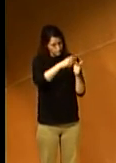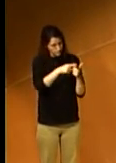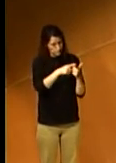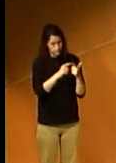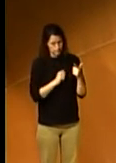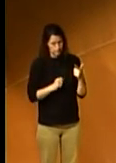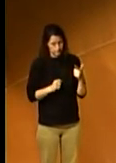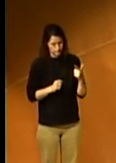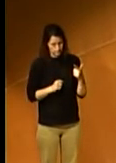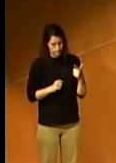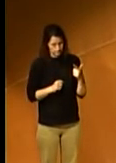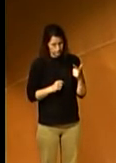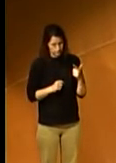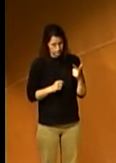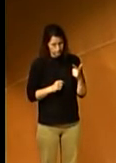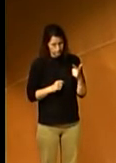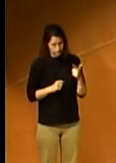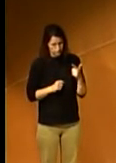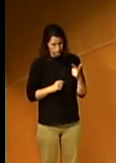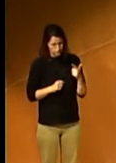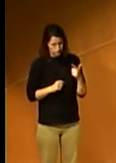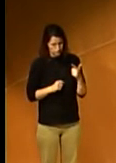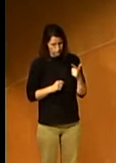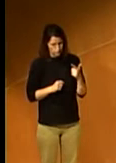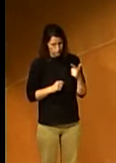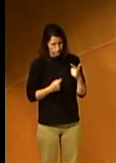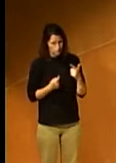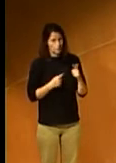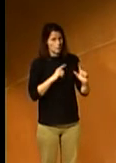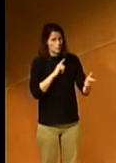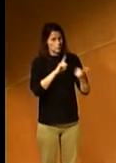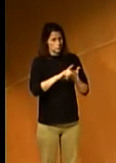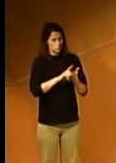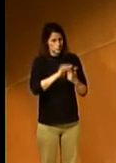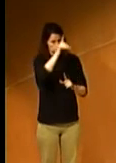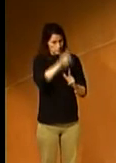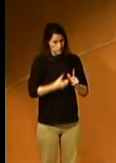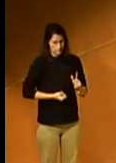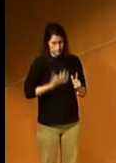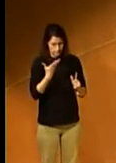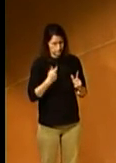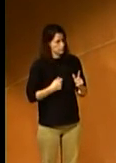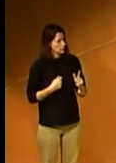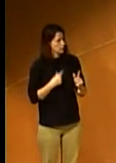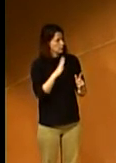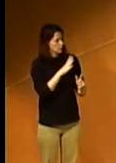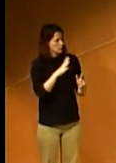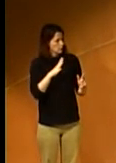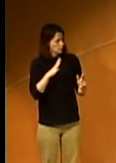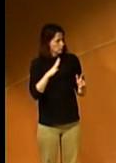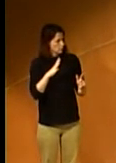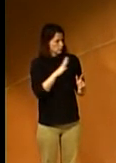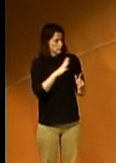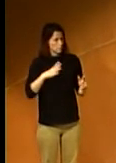Ensuite, la deuxième prise de parole, c'est Cathy Nguyen. Donc, c'est Julien qui